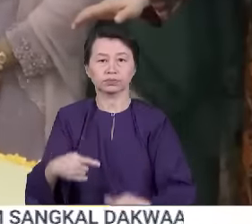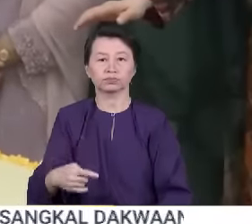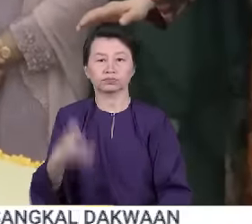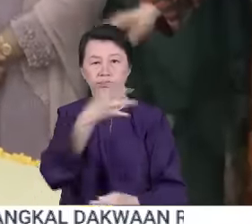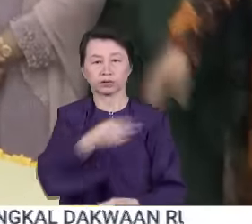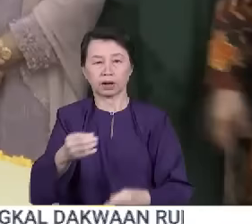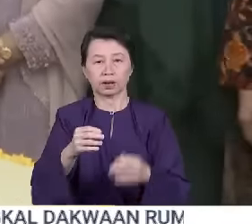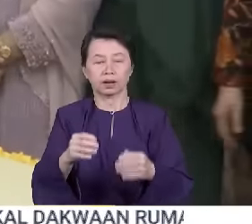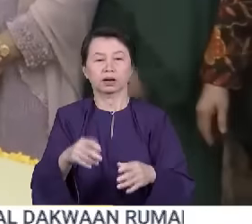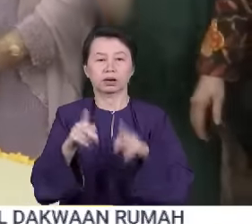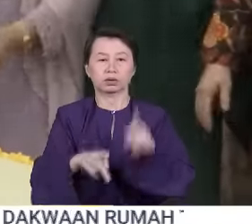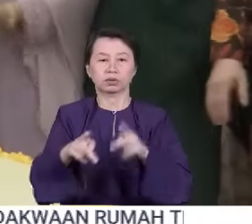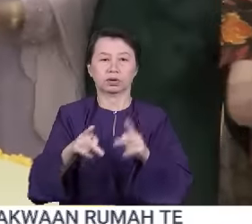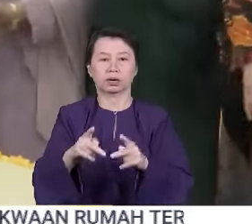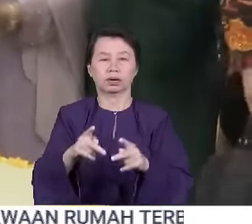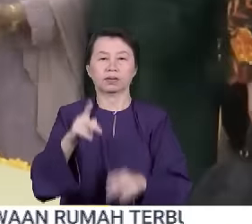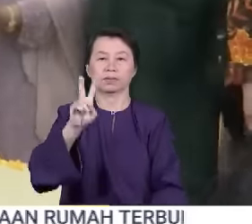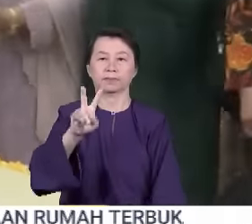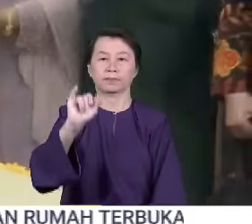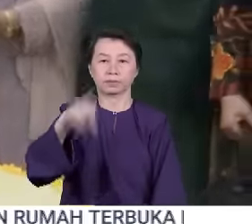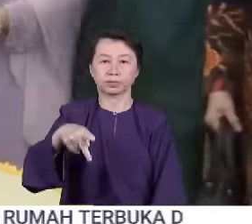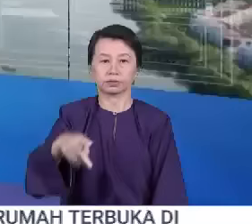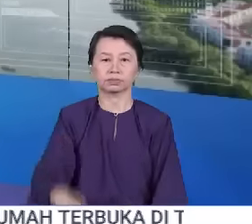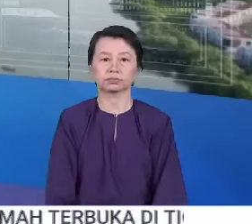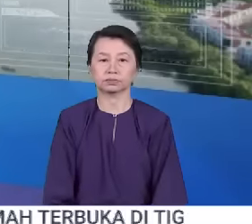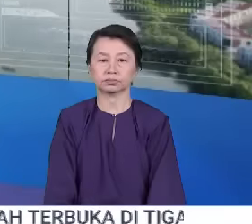serta pembesar-pembesar negeri.